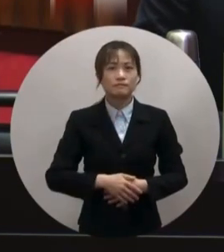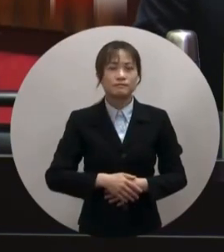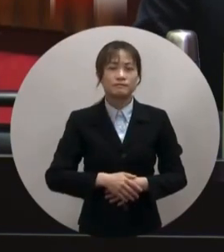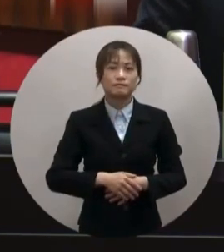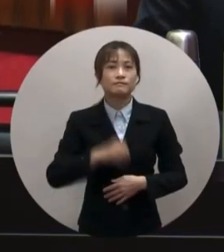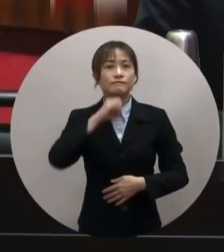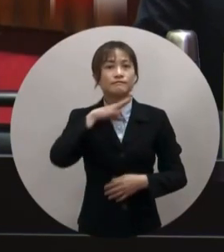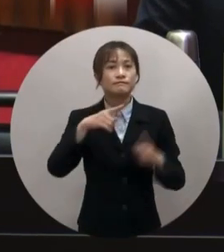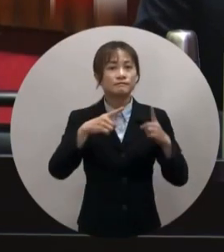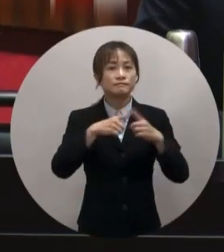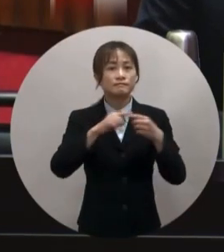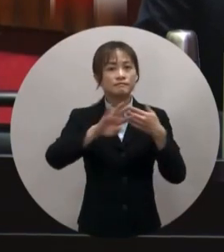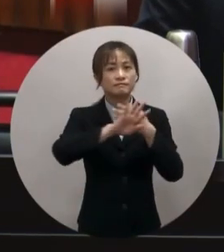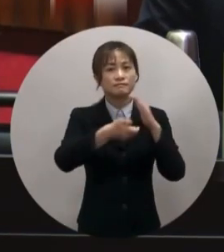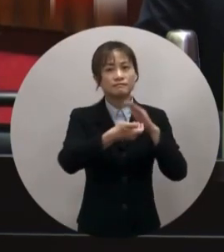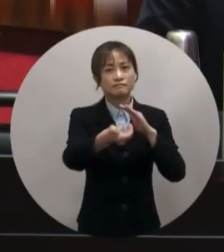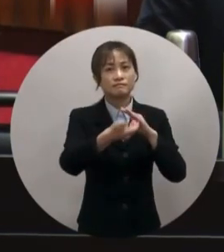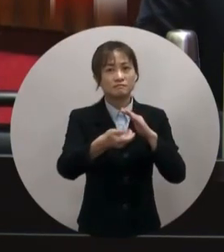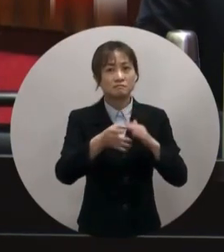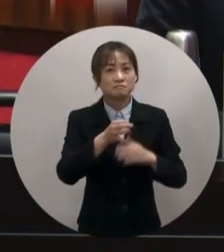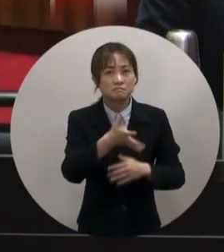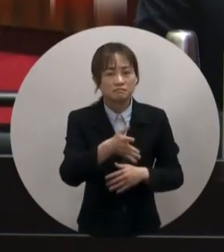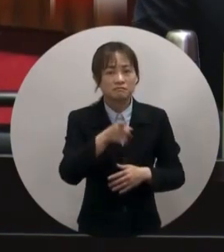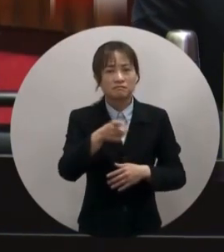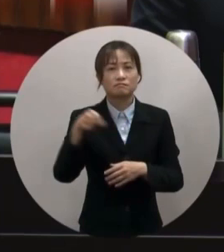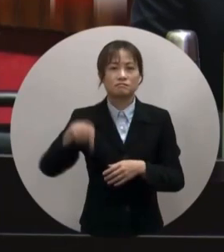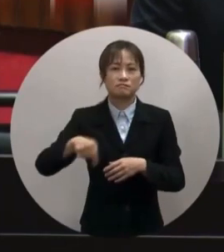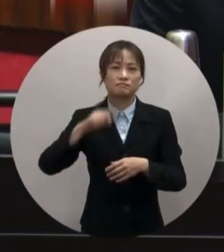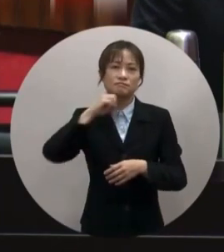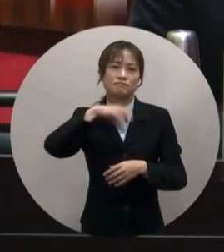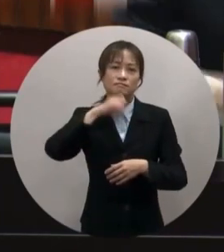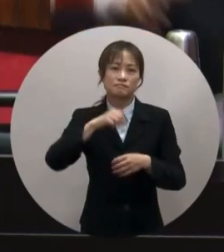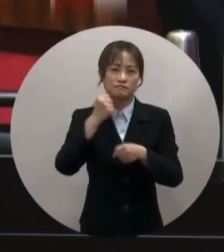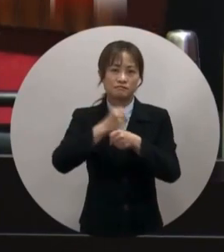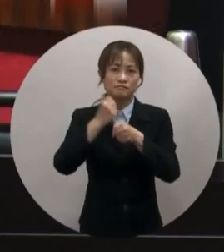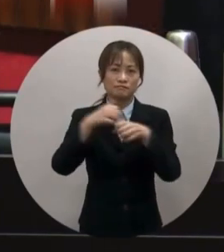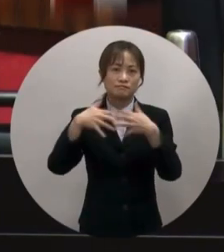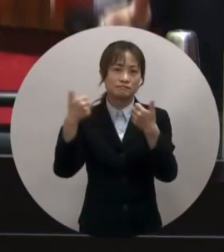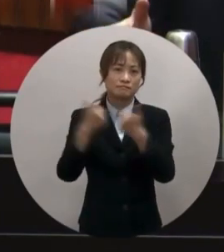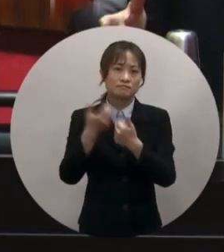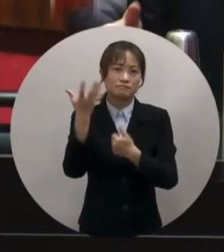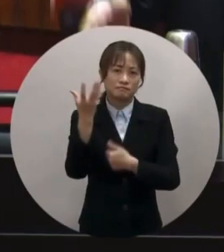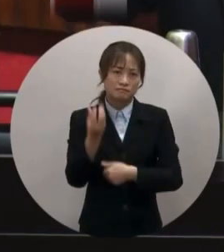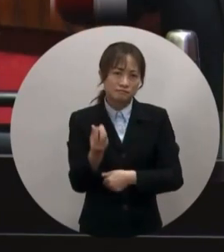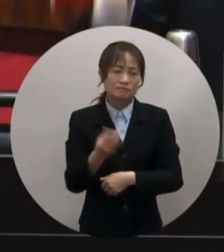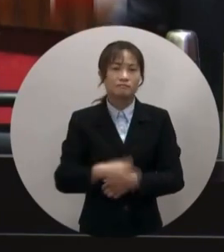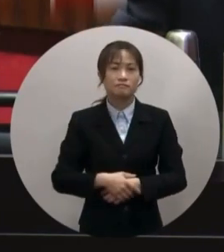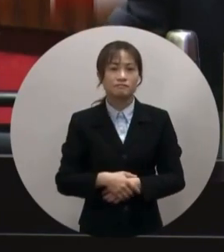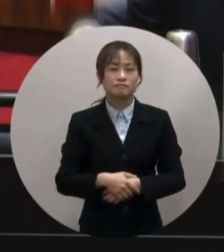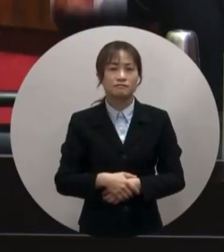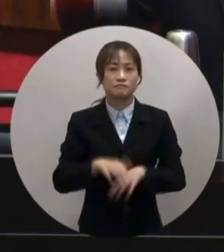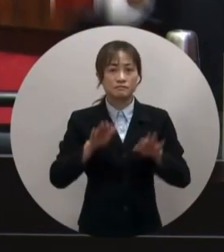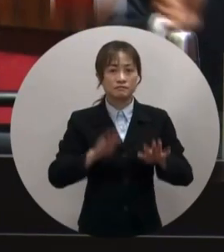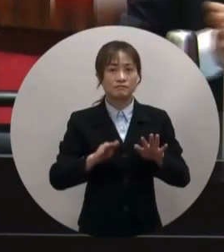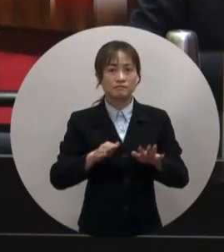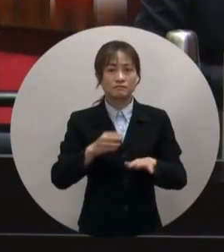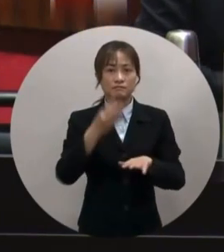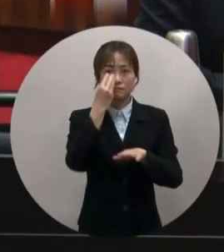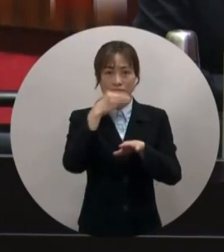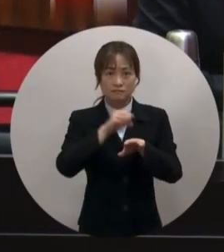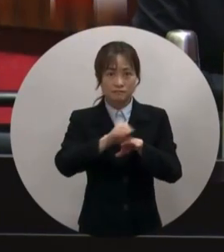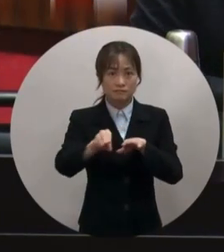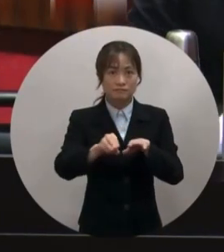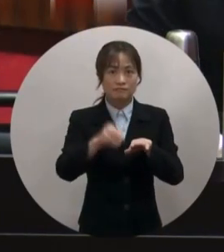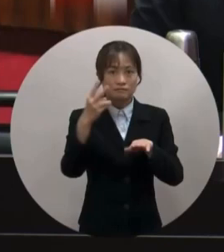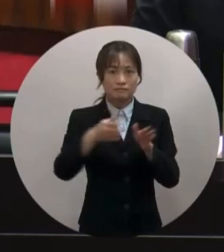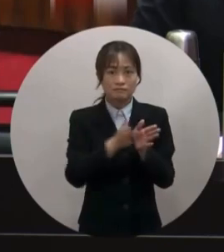就是可能我們集合集會就所以我這位選佈高鐵南園到六地出外將來還要刷